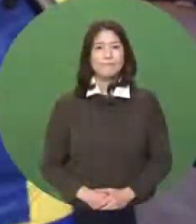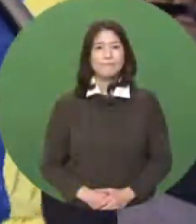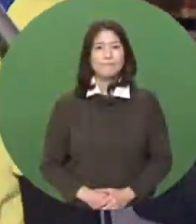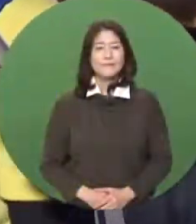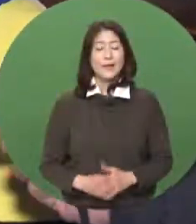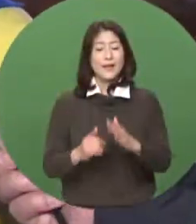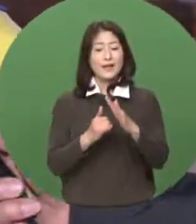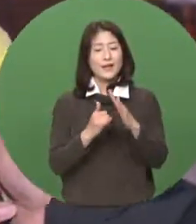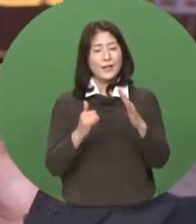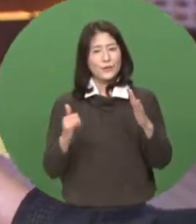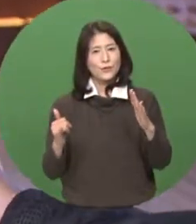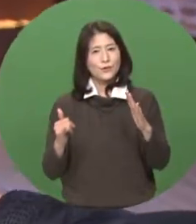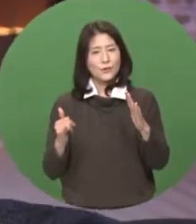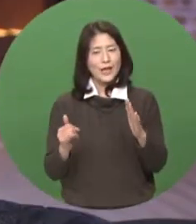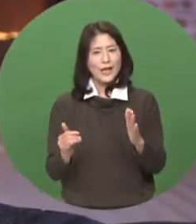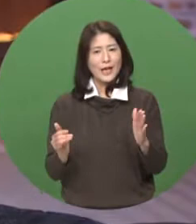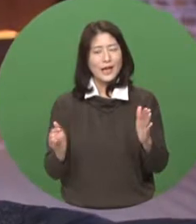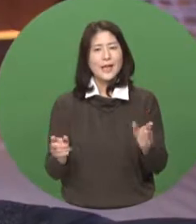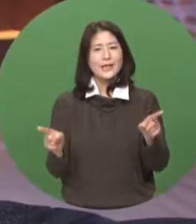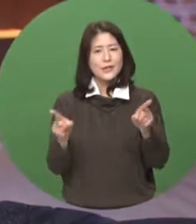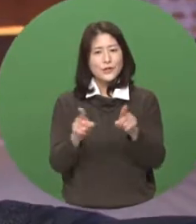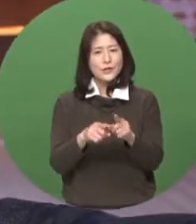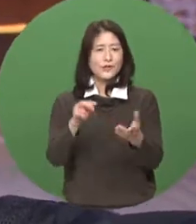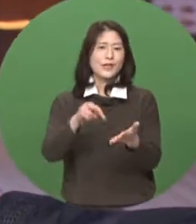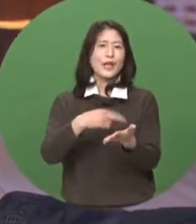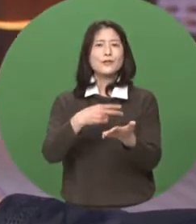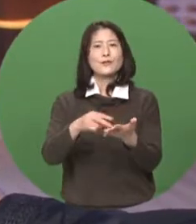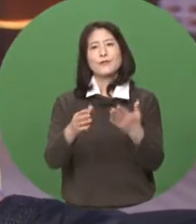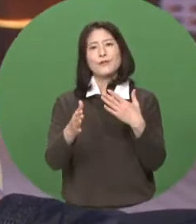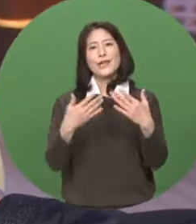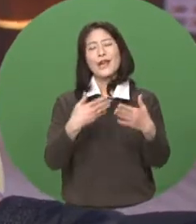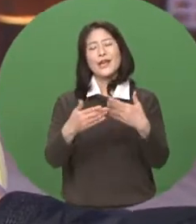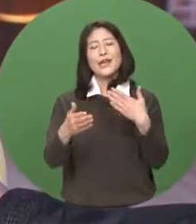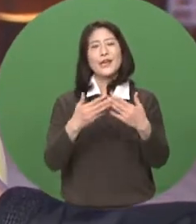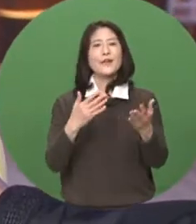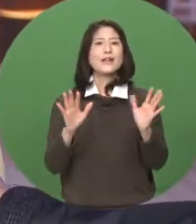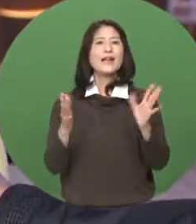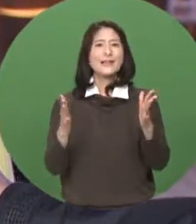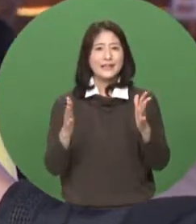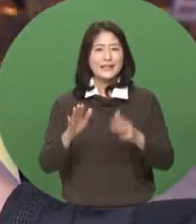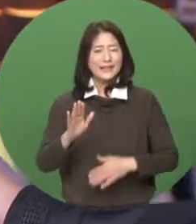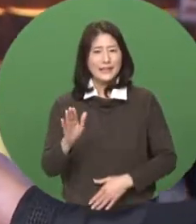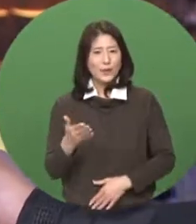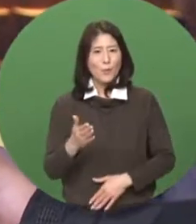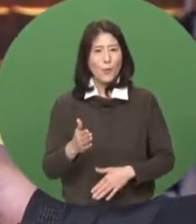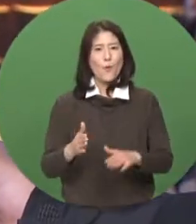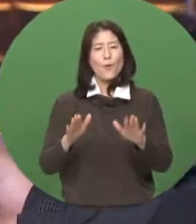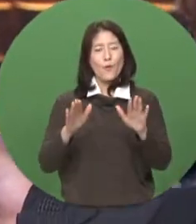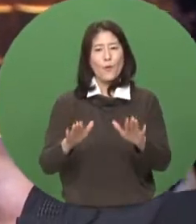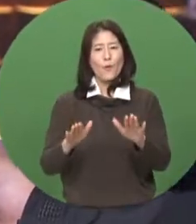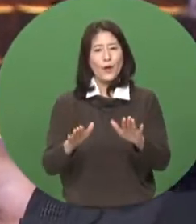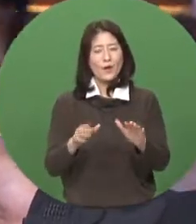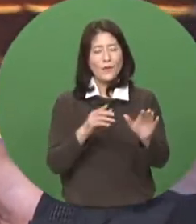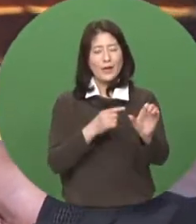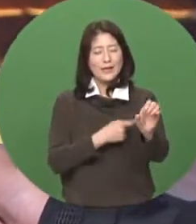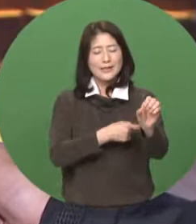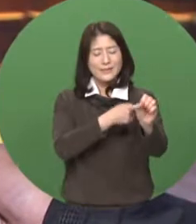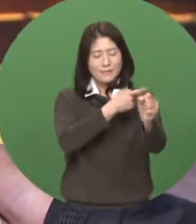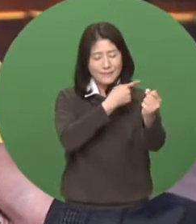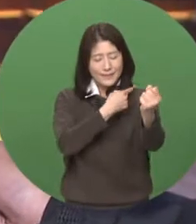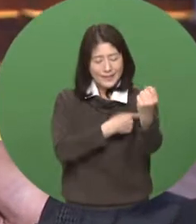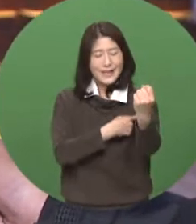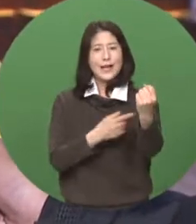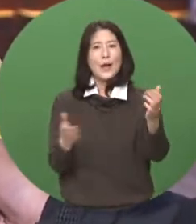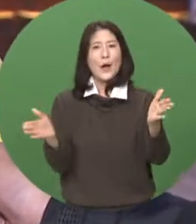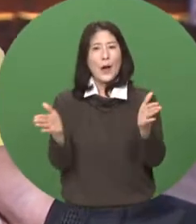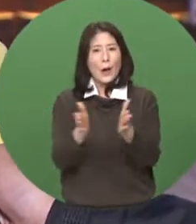日頃家族で一緒にダンスとか踊ることがないので、団結して練習をして達成